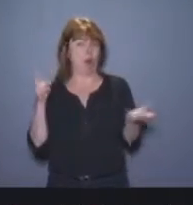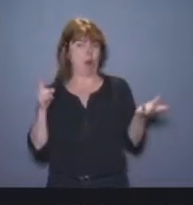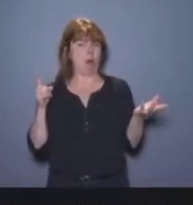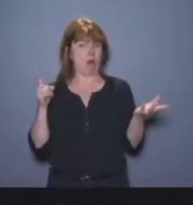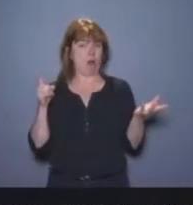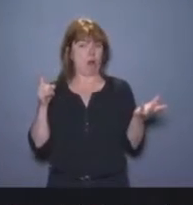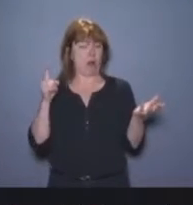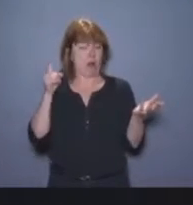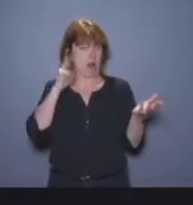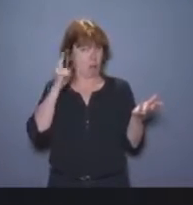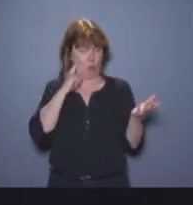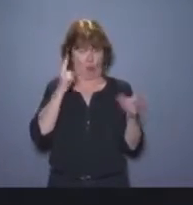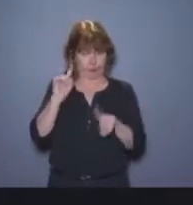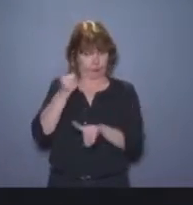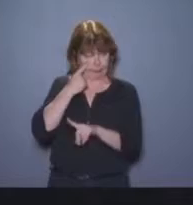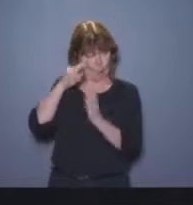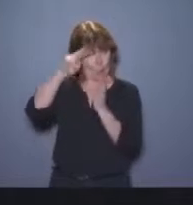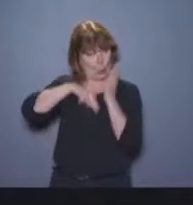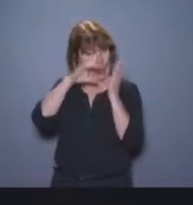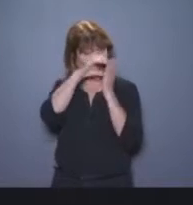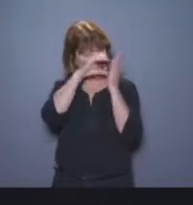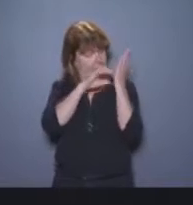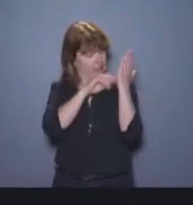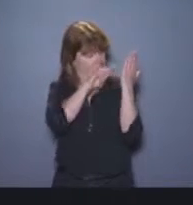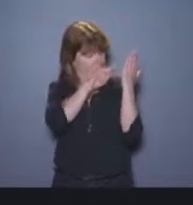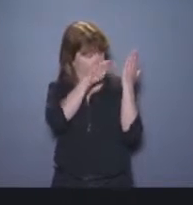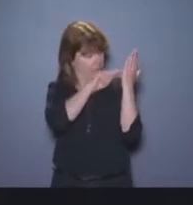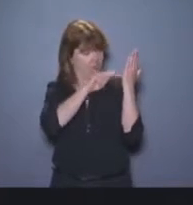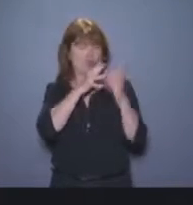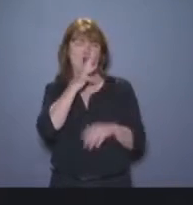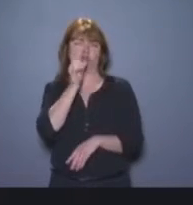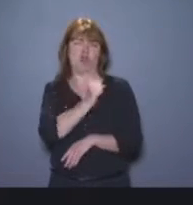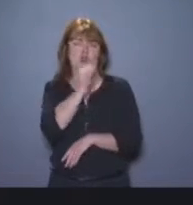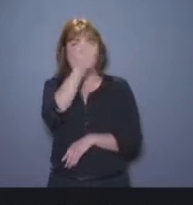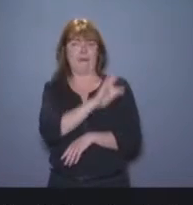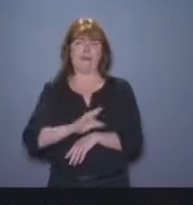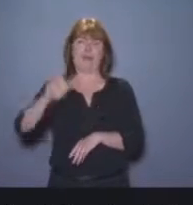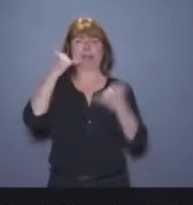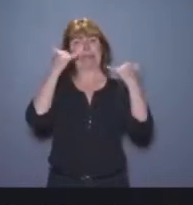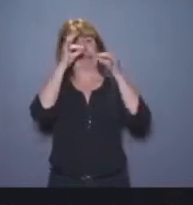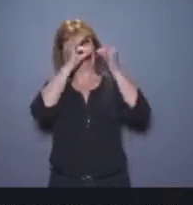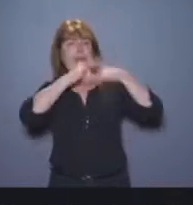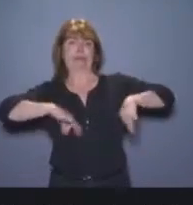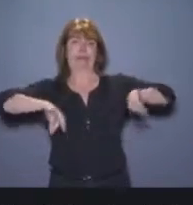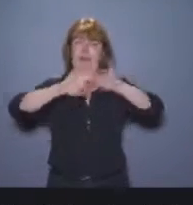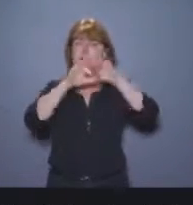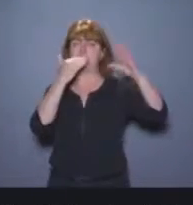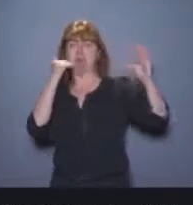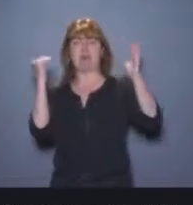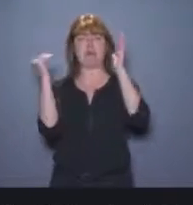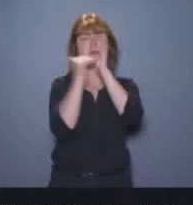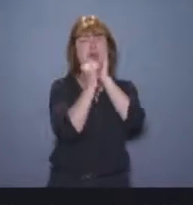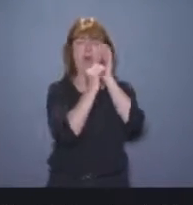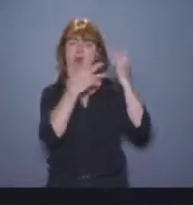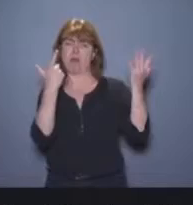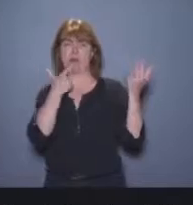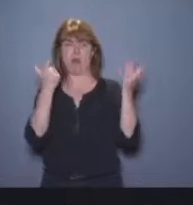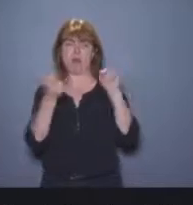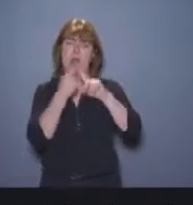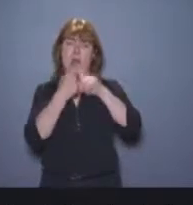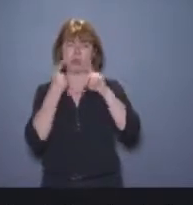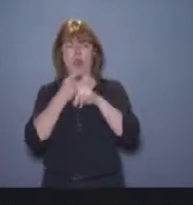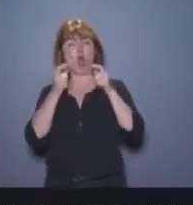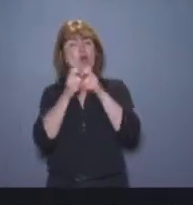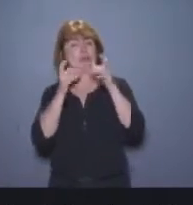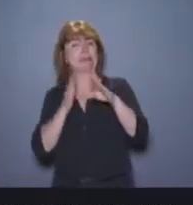temps à autre. Mais nous, on n'a pas besoin, on sait le faire. Et pourquoi je vous dis tout ça? C'est parce que cette semaine, j'ai lu des articles où on nous explique